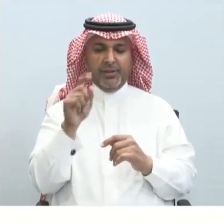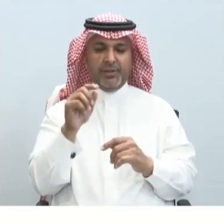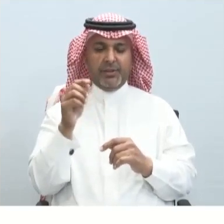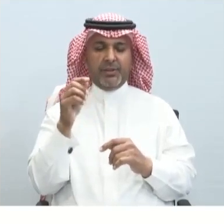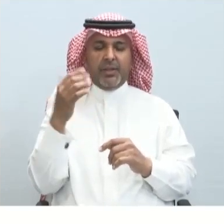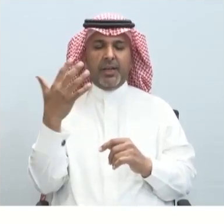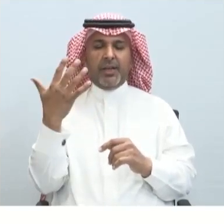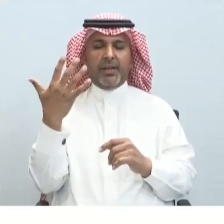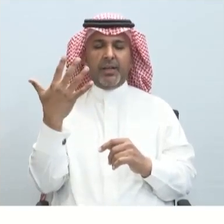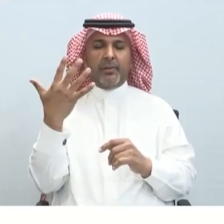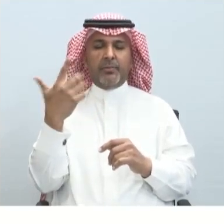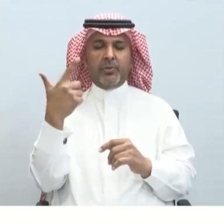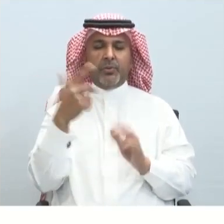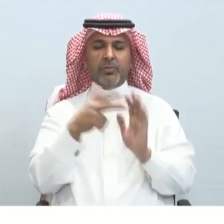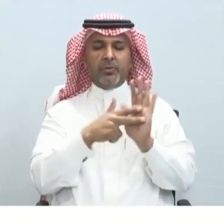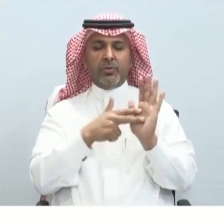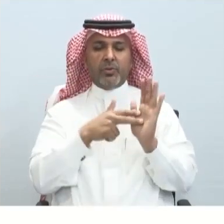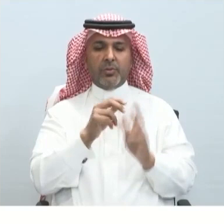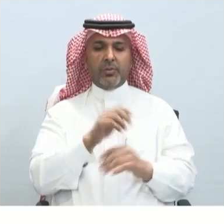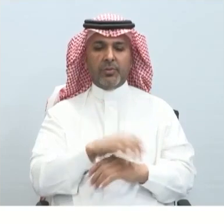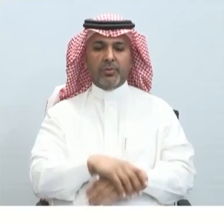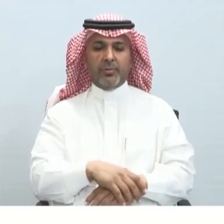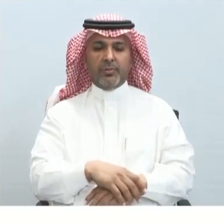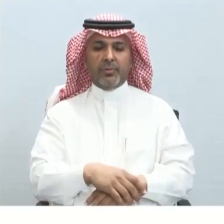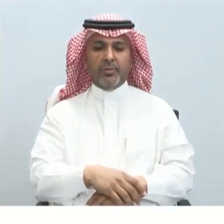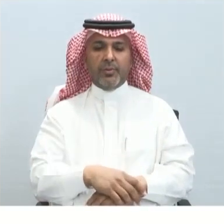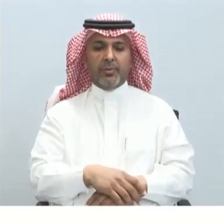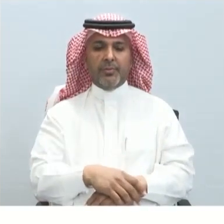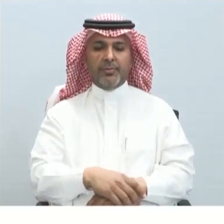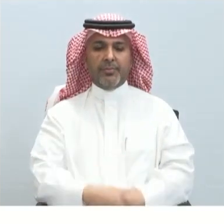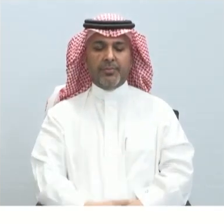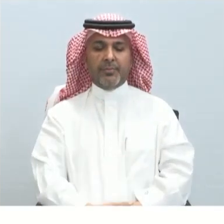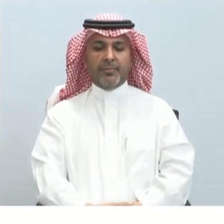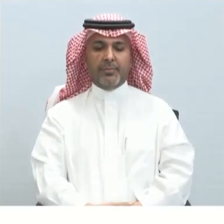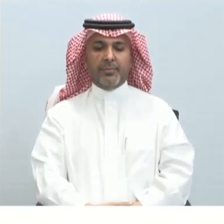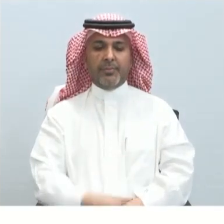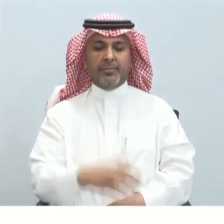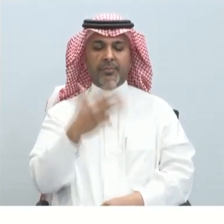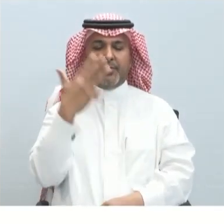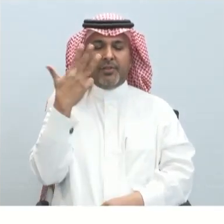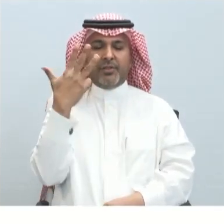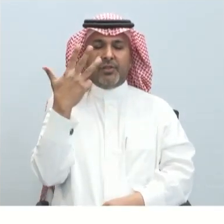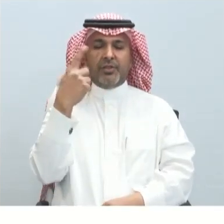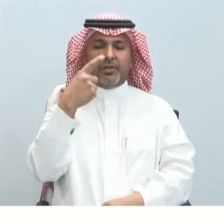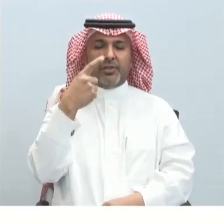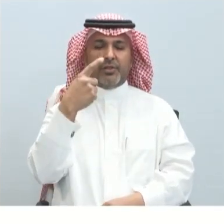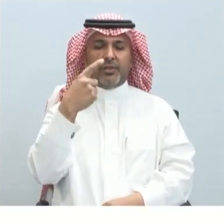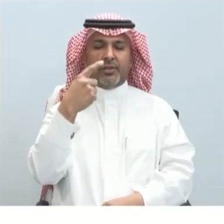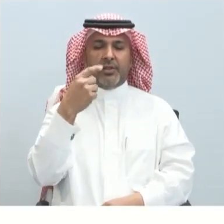درجه بهذا الشكل حيطلع الجواب كم 19,000